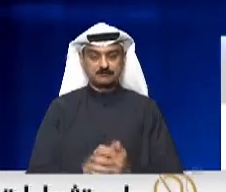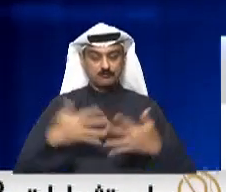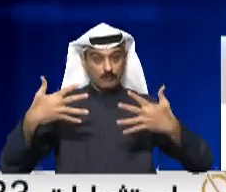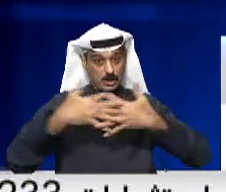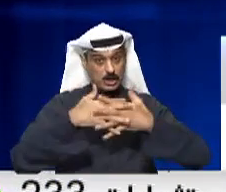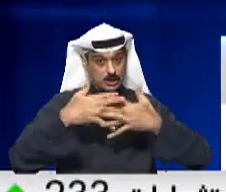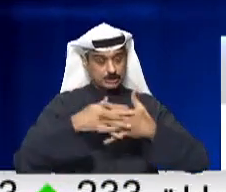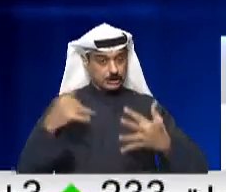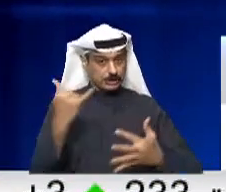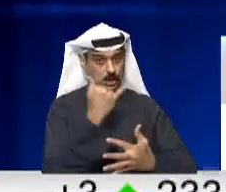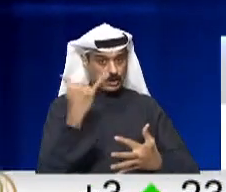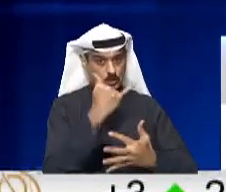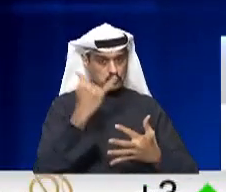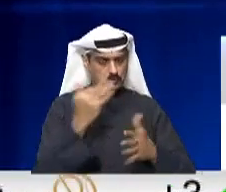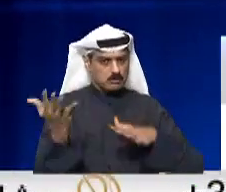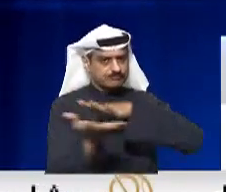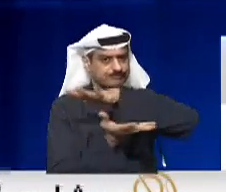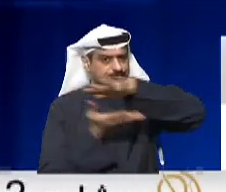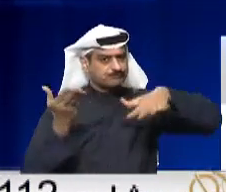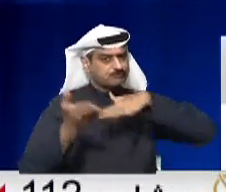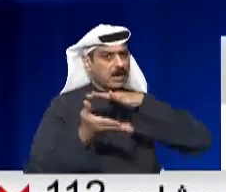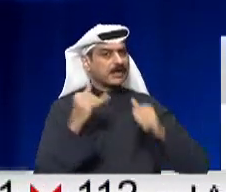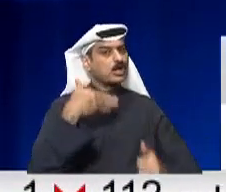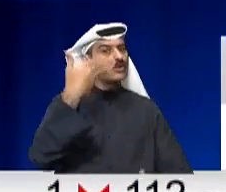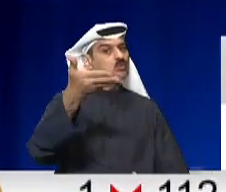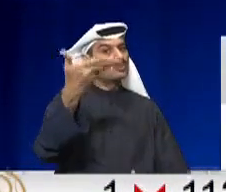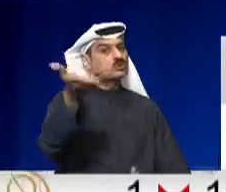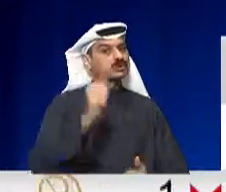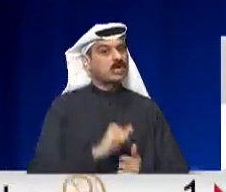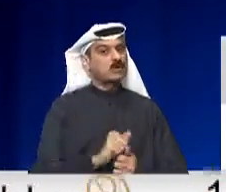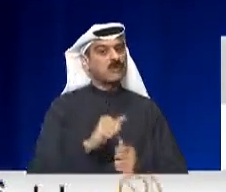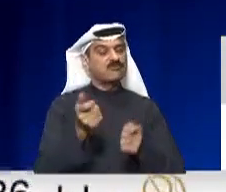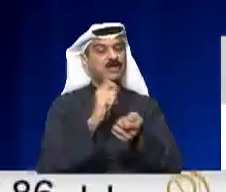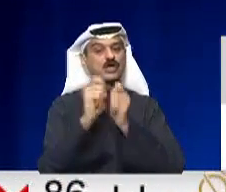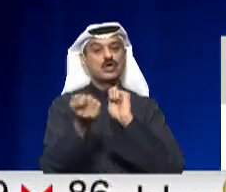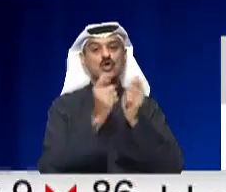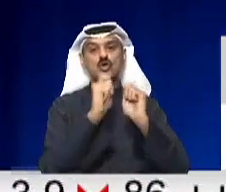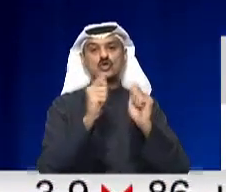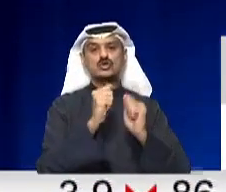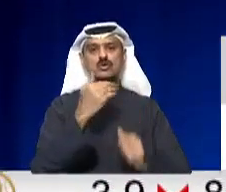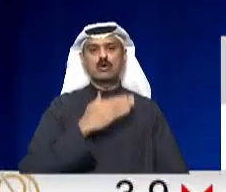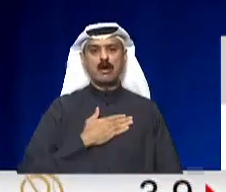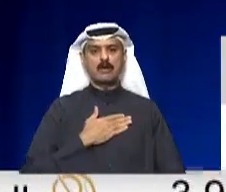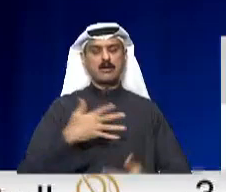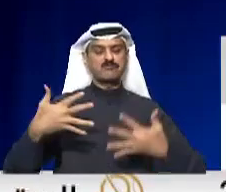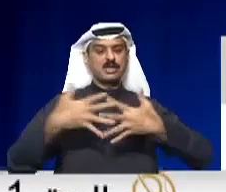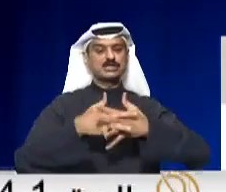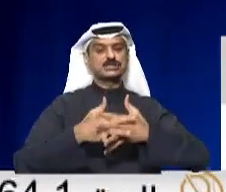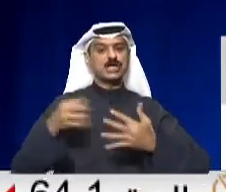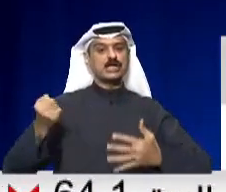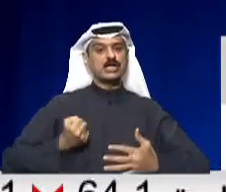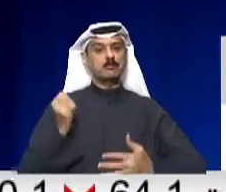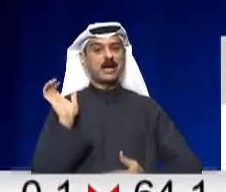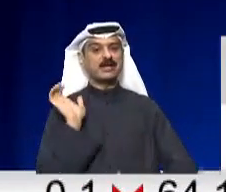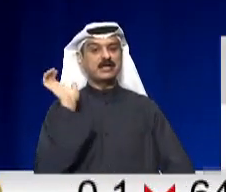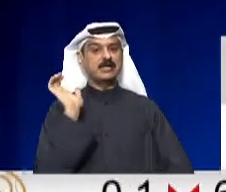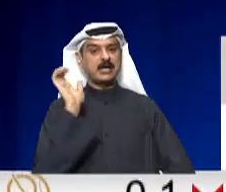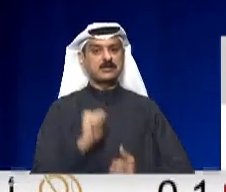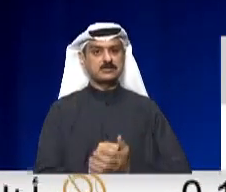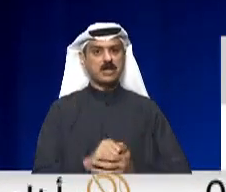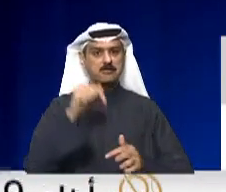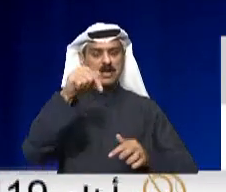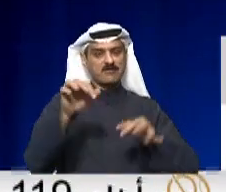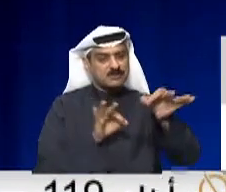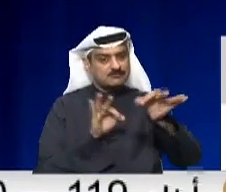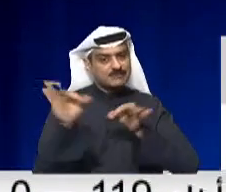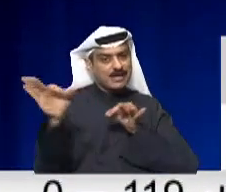بعين الاعتبار لتحديات المستقبلية التي تمر بها أسواق المال دفع بالشركة البحرينية للتأمين للتخرج مع